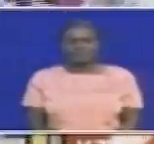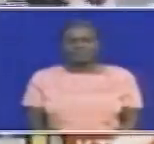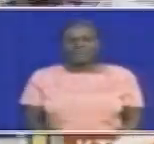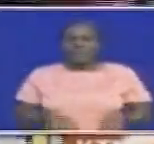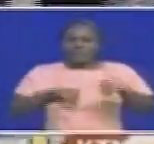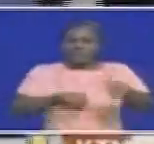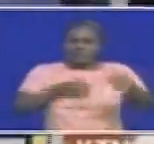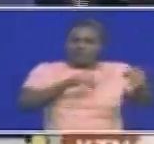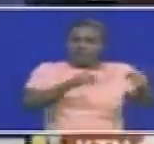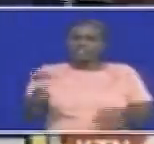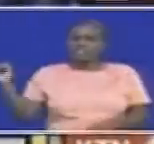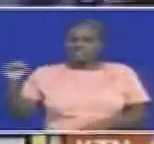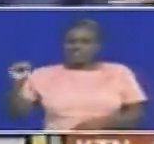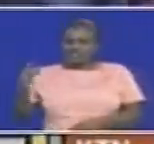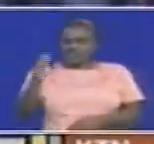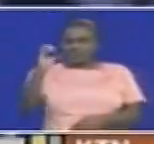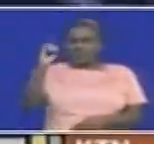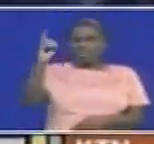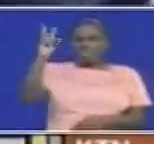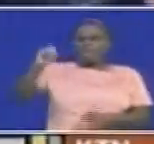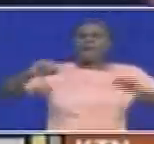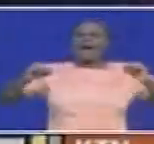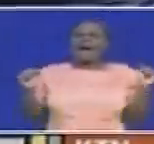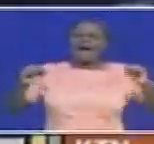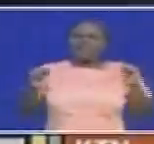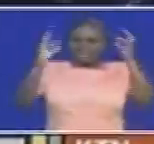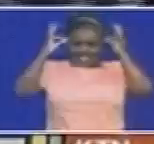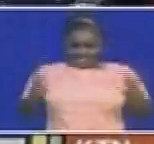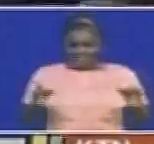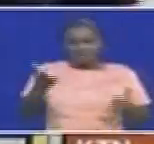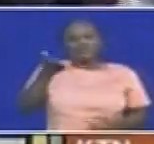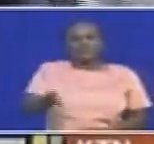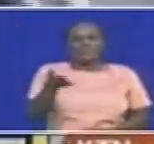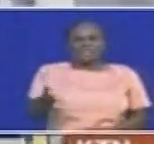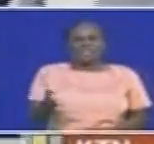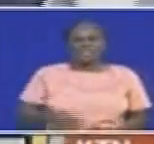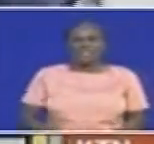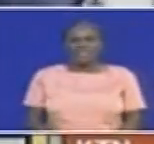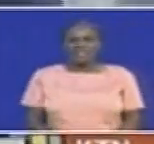Wafuasi wa Stephen Kariuki wa chama cha ODM walifurahia uamuzi wa leo.